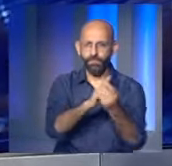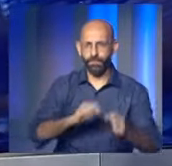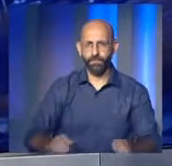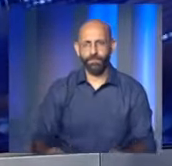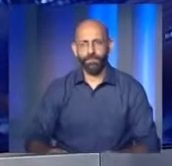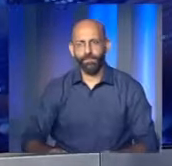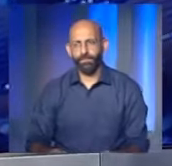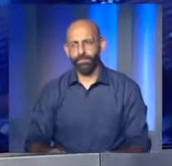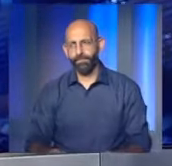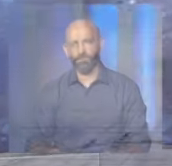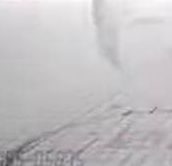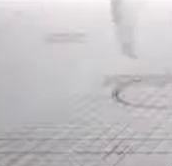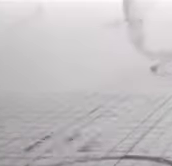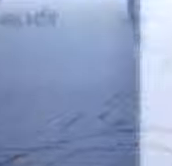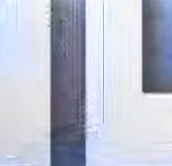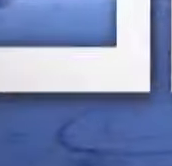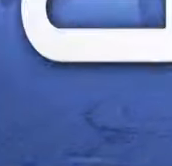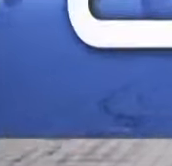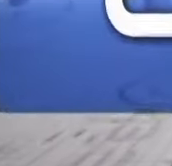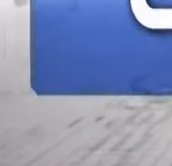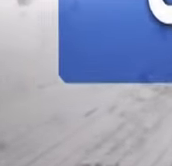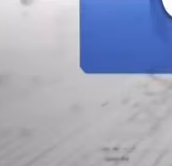في دمشق.